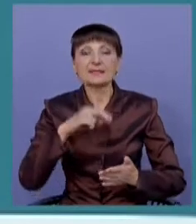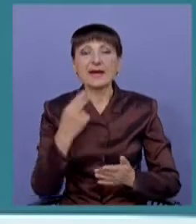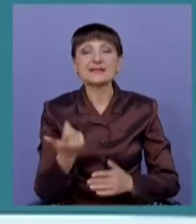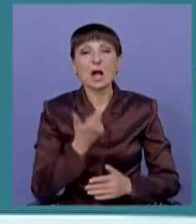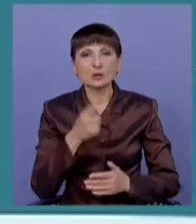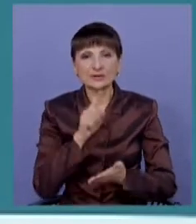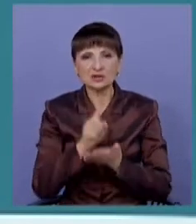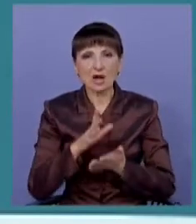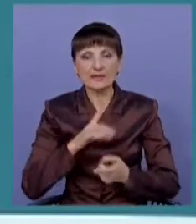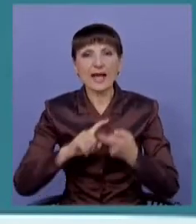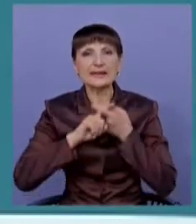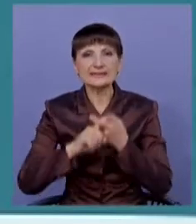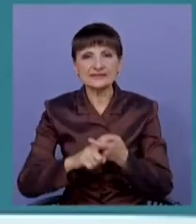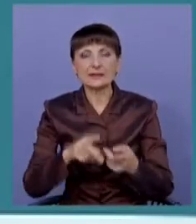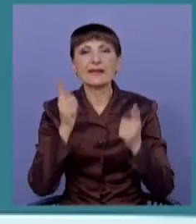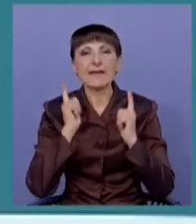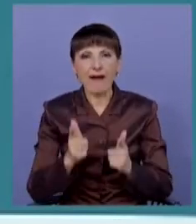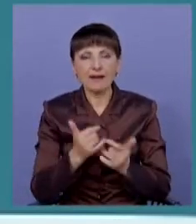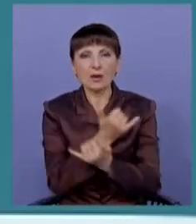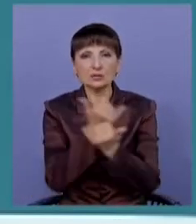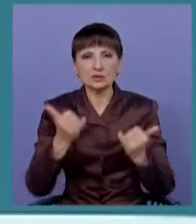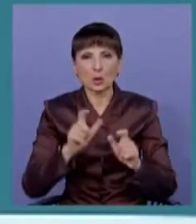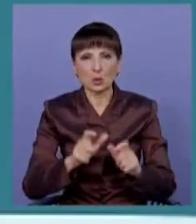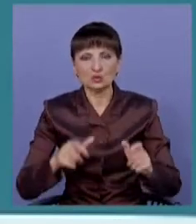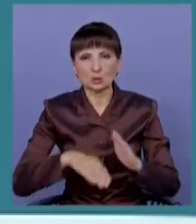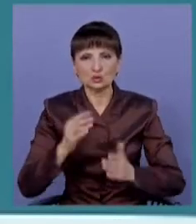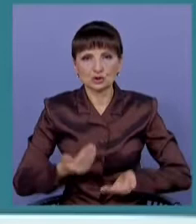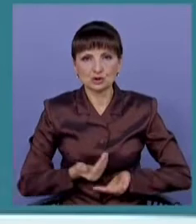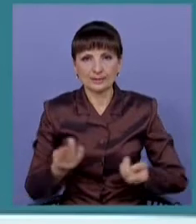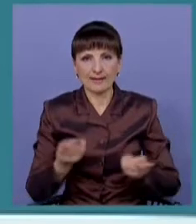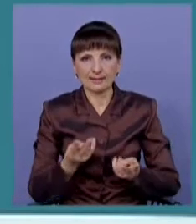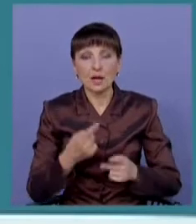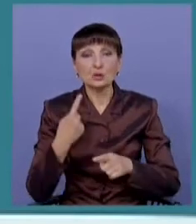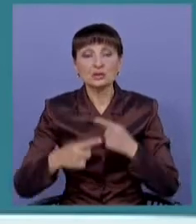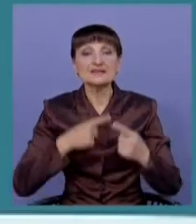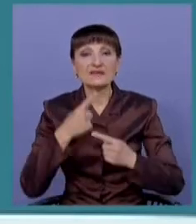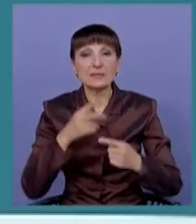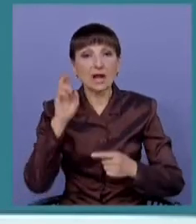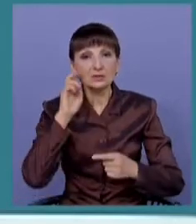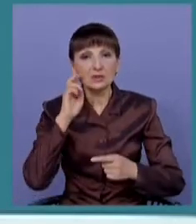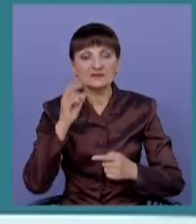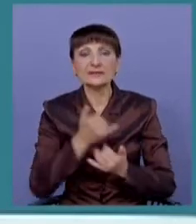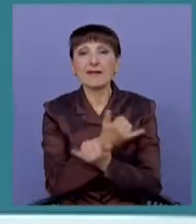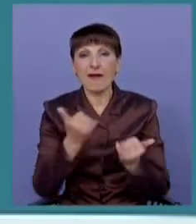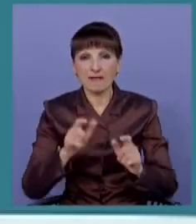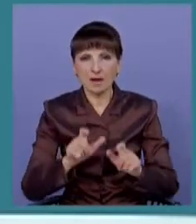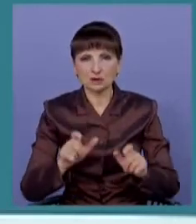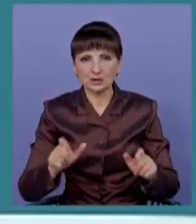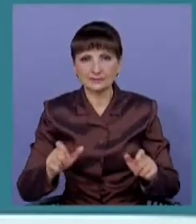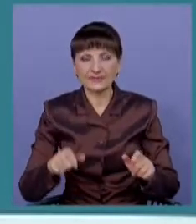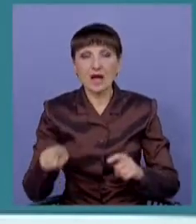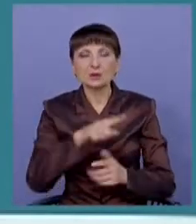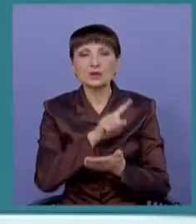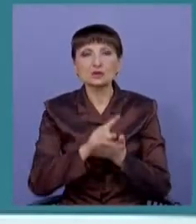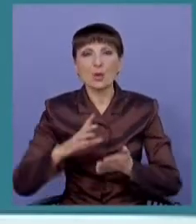экономика должна быть ориентирована на реальное благосостояние всех наших граждан. Другими словами, государство для граждан. Она